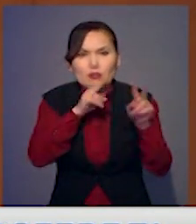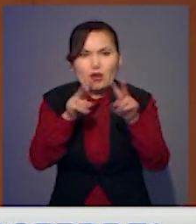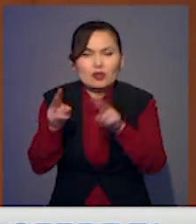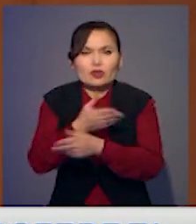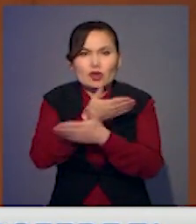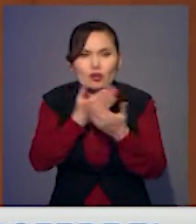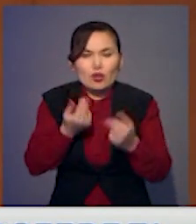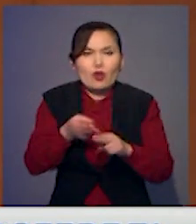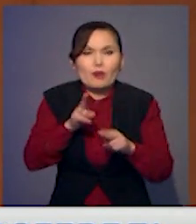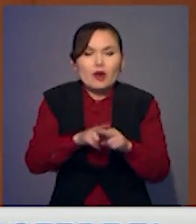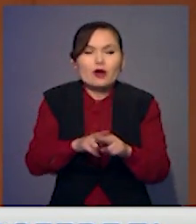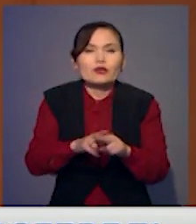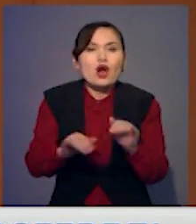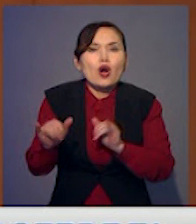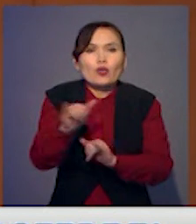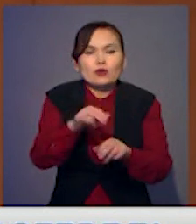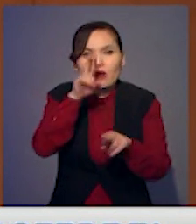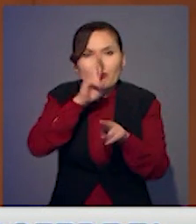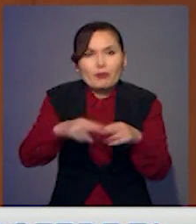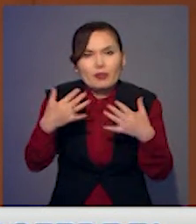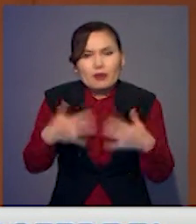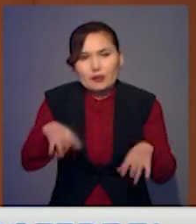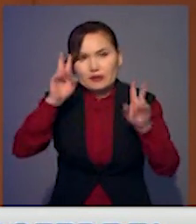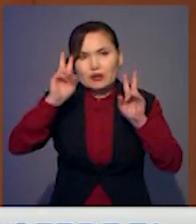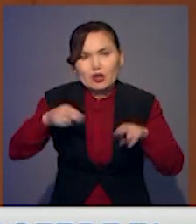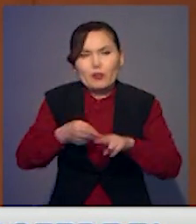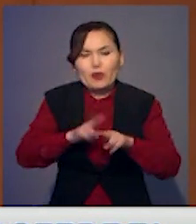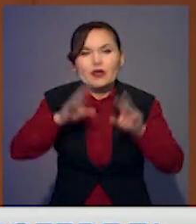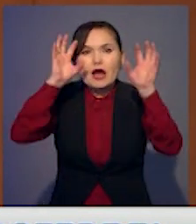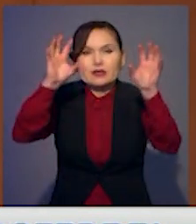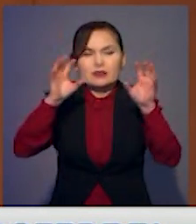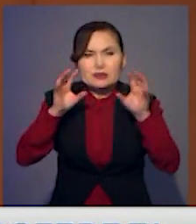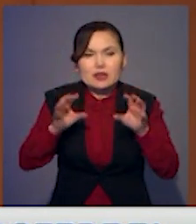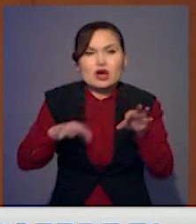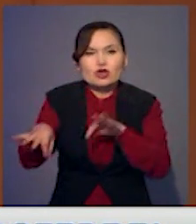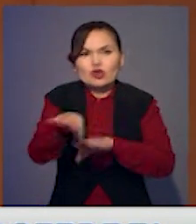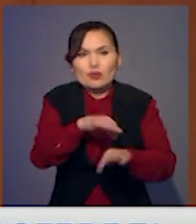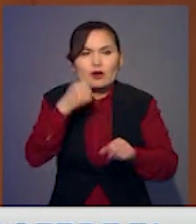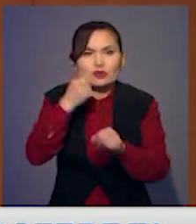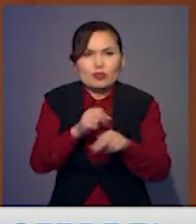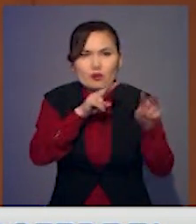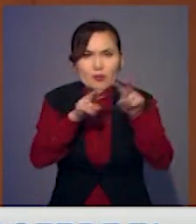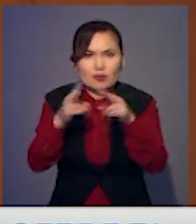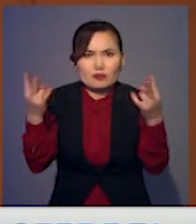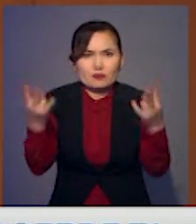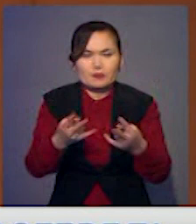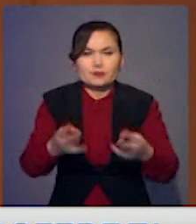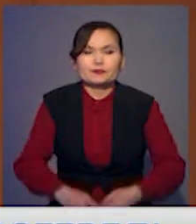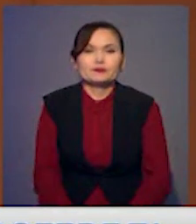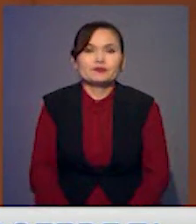табылған жәдігерлердің қайда қалай кетіп жатқанын білмей қаламыз. Заң жобасы осы олқылықтардың орнын толтыруға бағытталған.